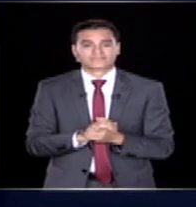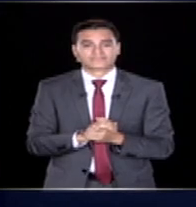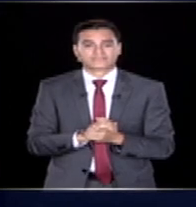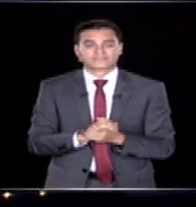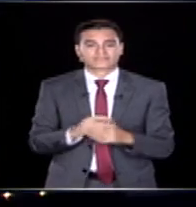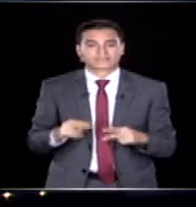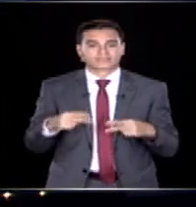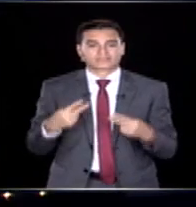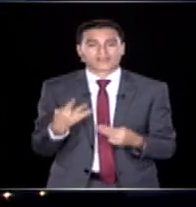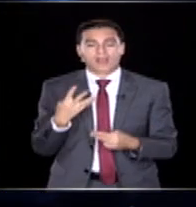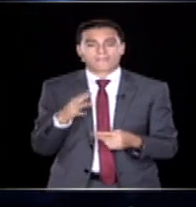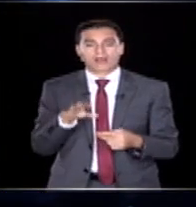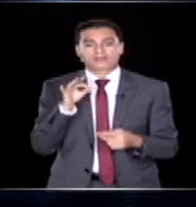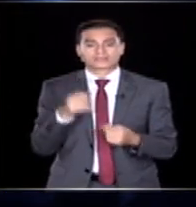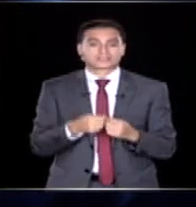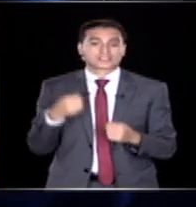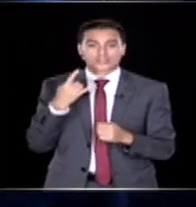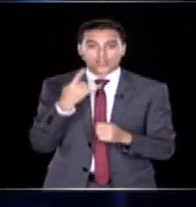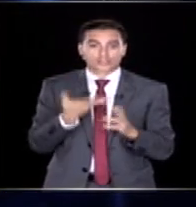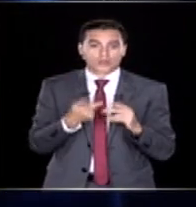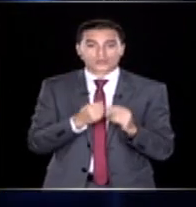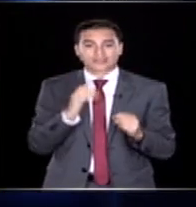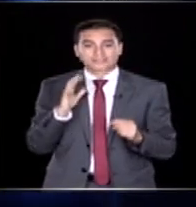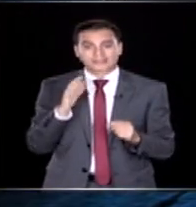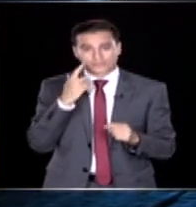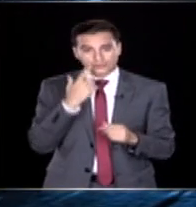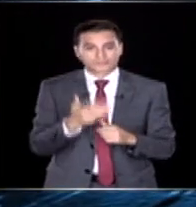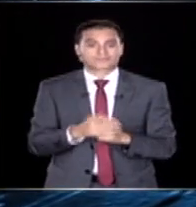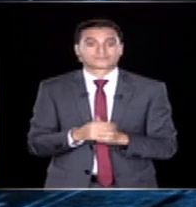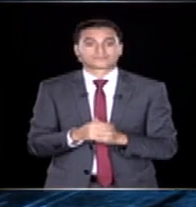أربع اختيارات بزائد 10 أو ناقص 5.